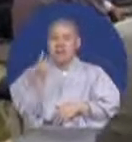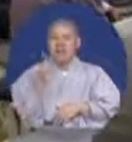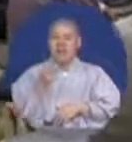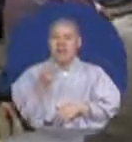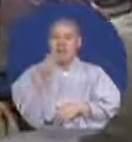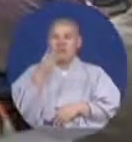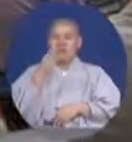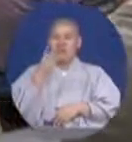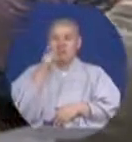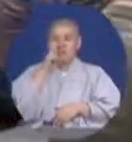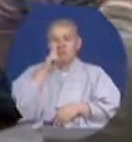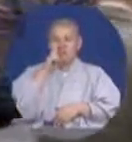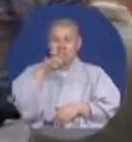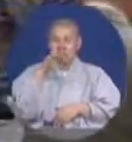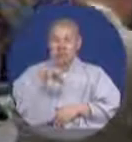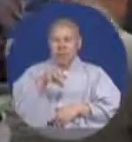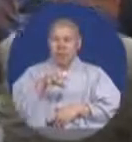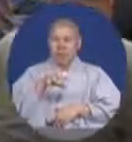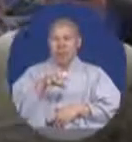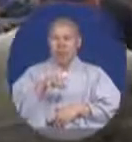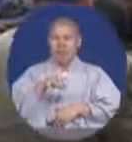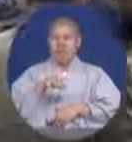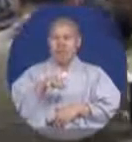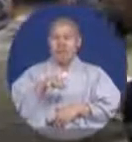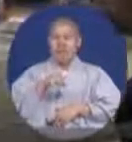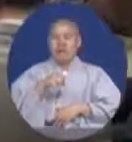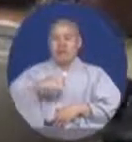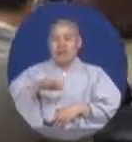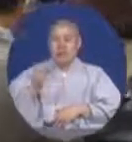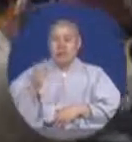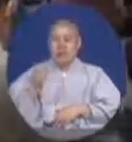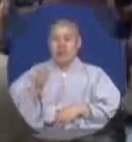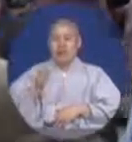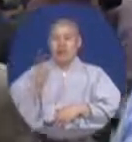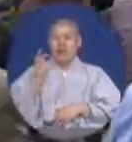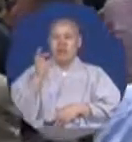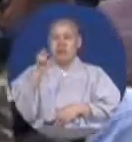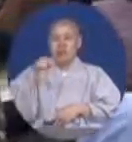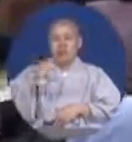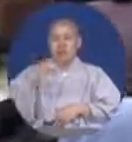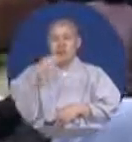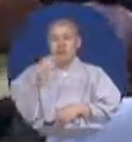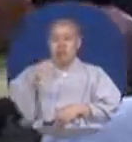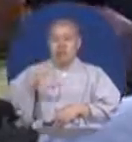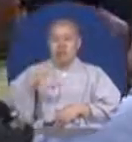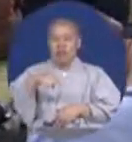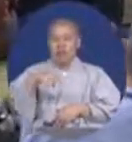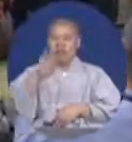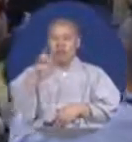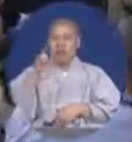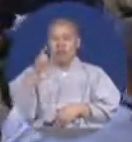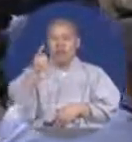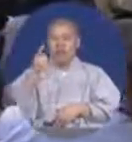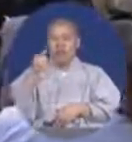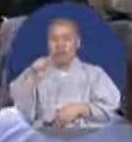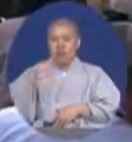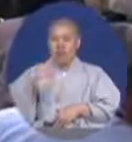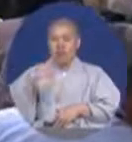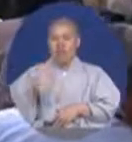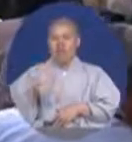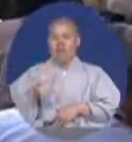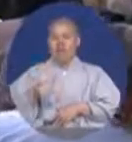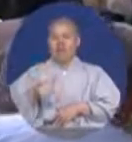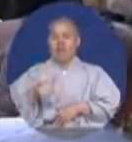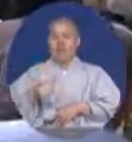사막도에 떨어져요. 이걸 유루복이라고 합니다. 없어지는 복. 루자는 새 루자인데